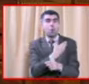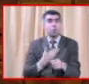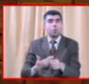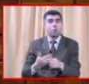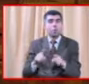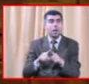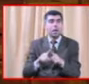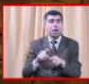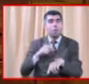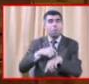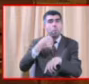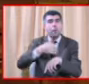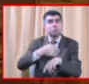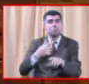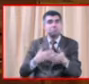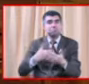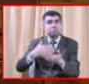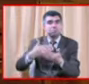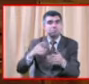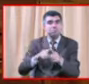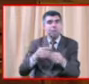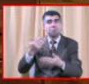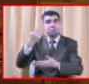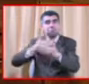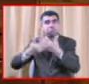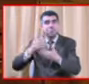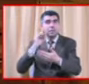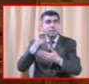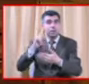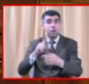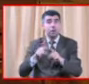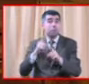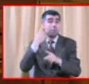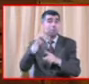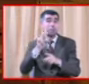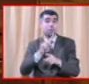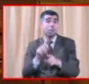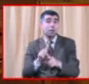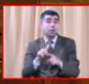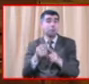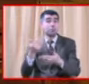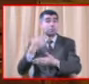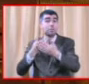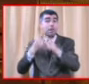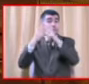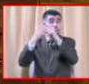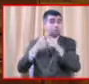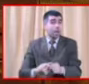تربح واحد العدد من المداخيل، ولكن في عمق الموضوع تيشكل خطوره على المداخيل الماليه